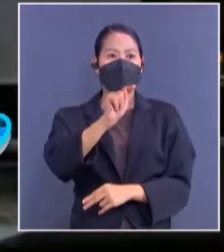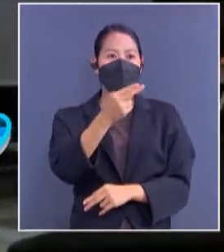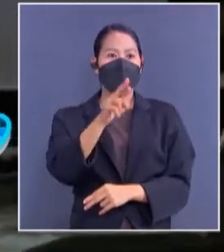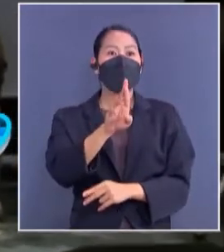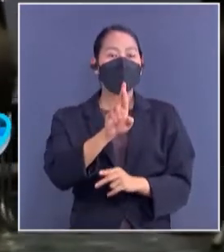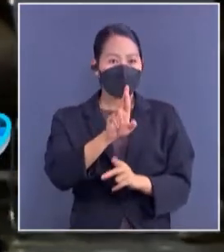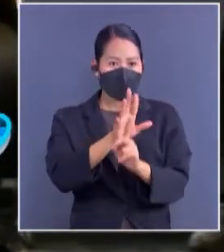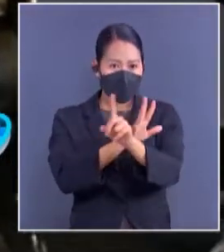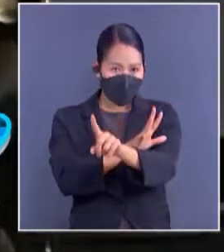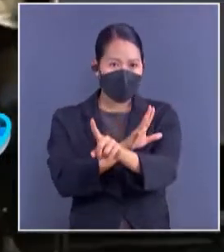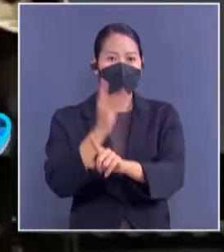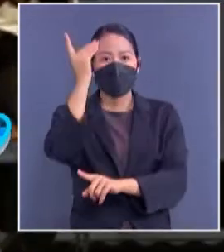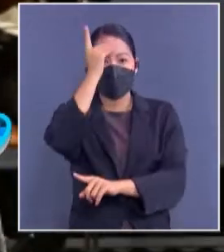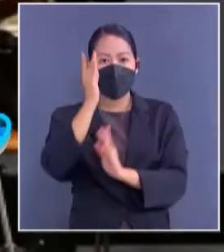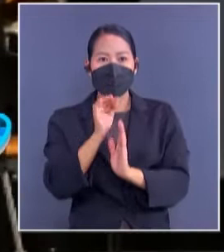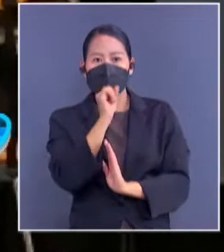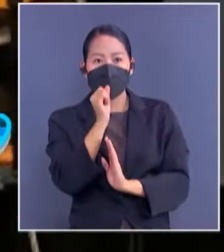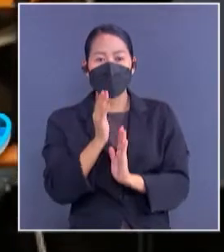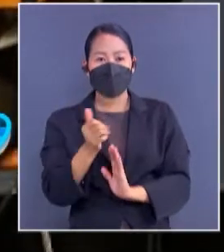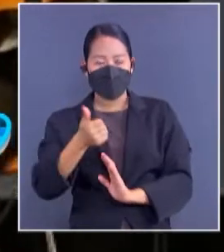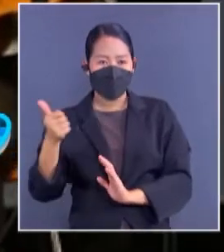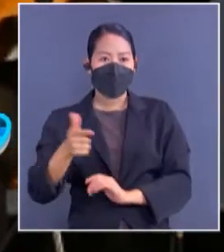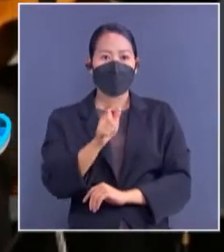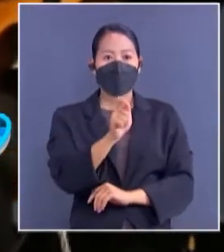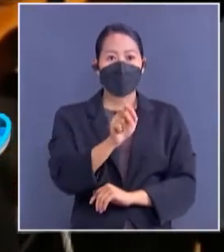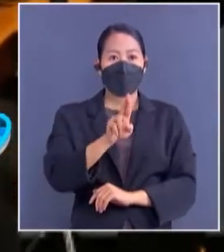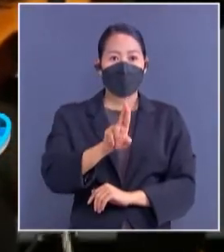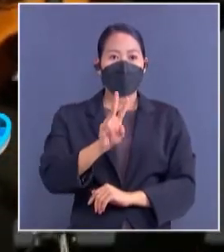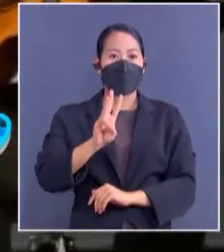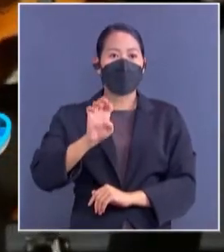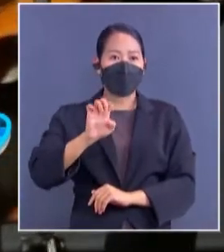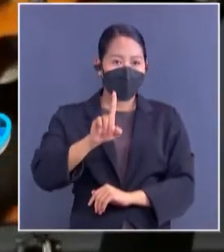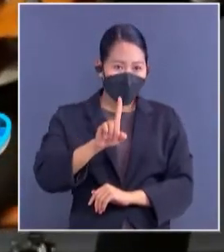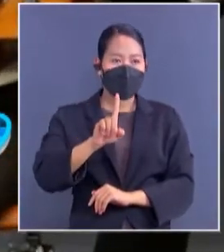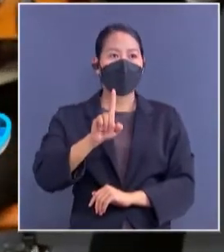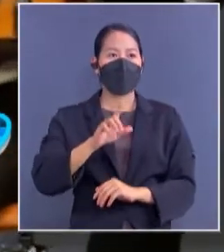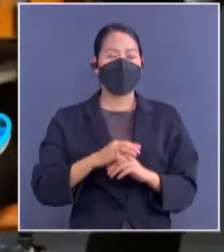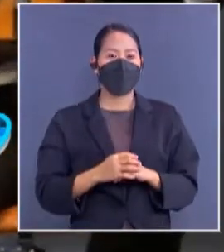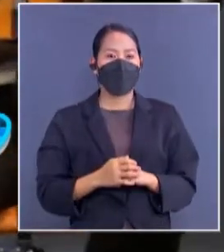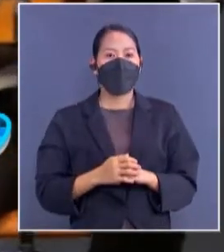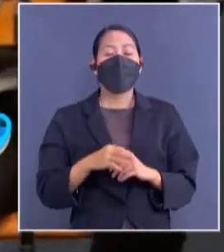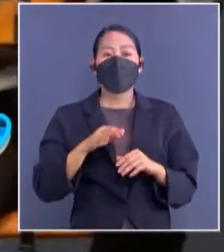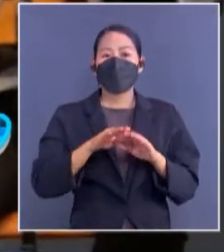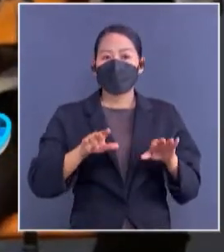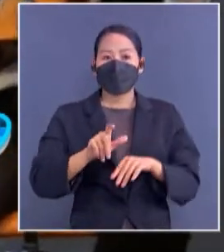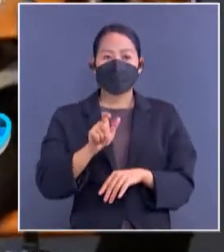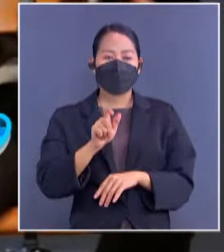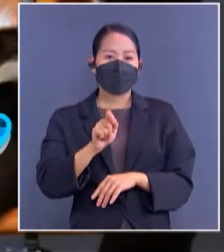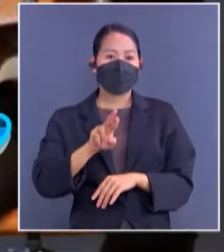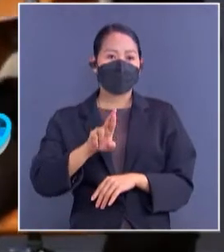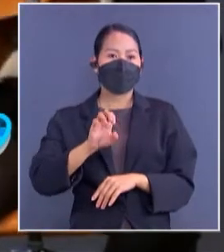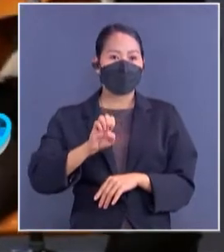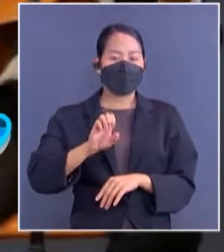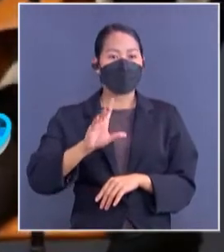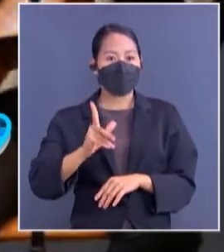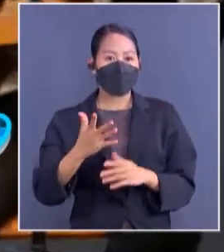ทร์อินคอนเสิร์ตมาแล้วนะคะทั้งคุณอรวีสัจจานนท์คุณธีรนัยนัทหนองคายแล้วก็น้องอลิสธนัสลักษณ์ฮัตสันค่ะวัยเพียง